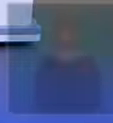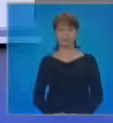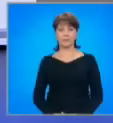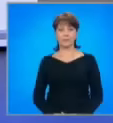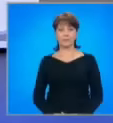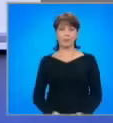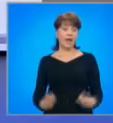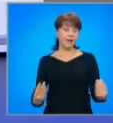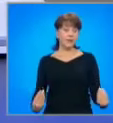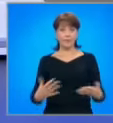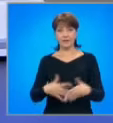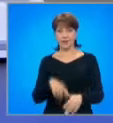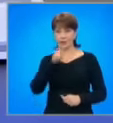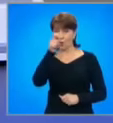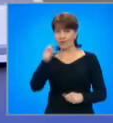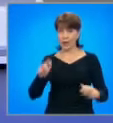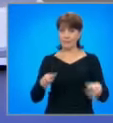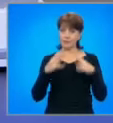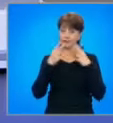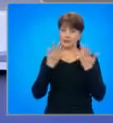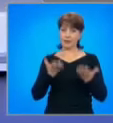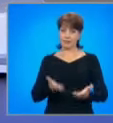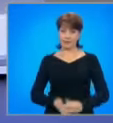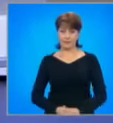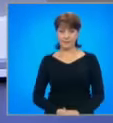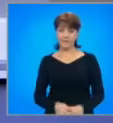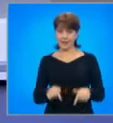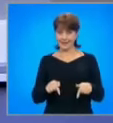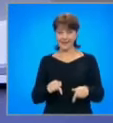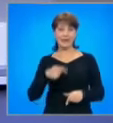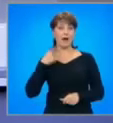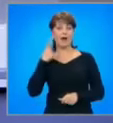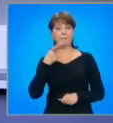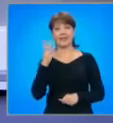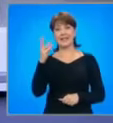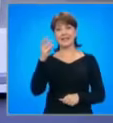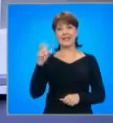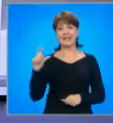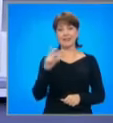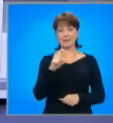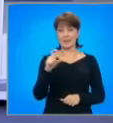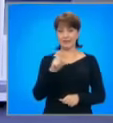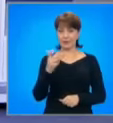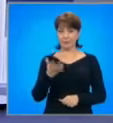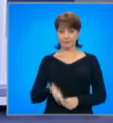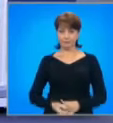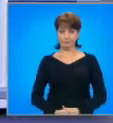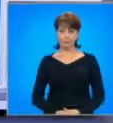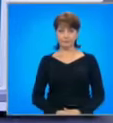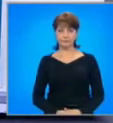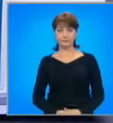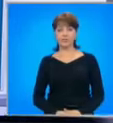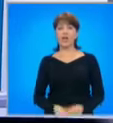Вие сте с централните новини по света и у нас. Добър вечер, аз съм Филипа Огнянова. В петък, 30 септември. Здравейте, аз съм Даниил